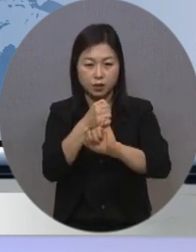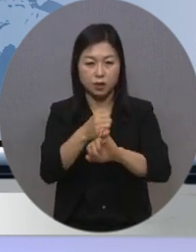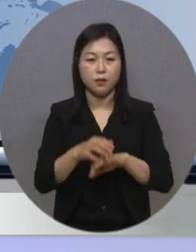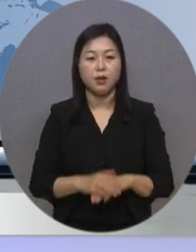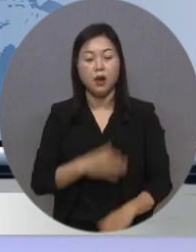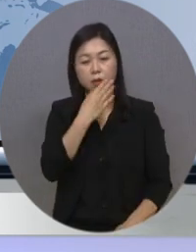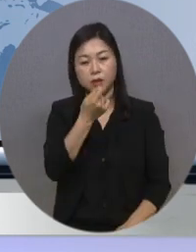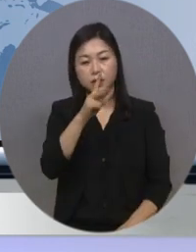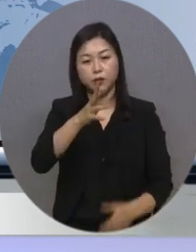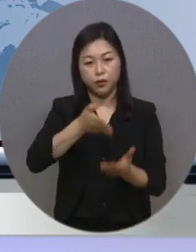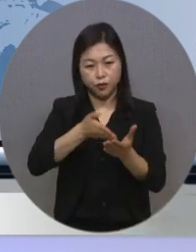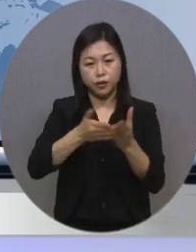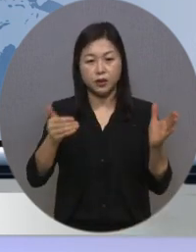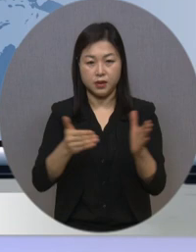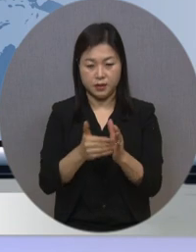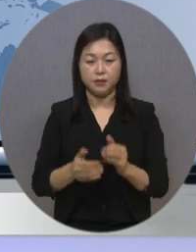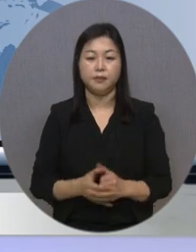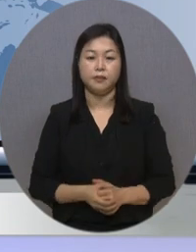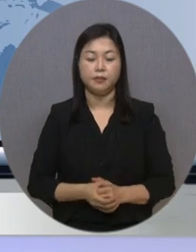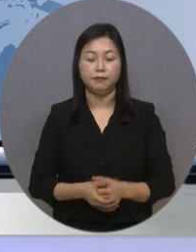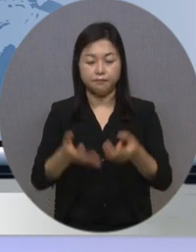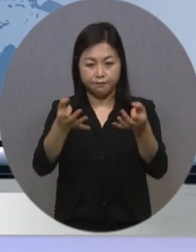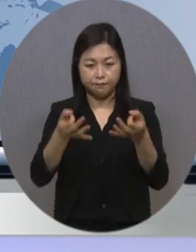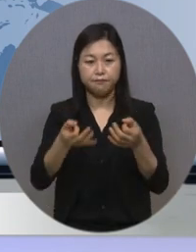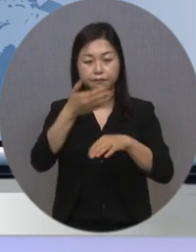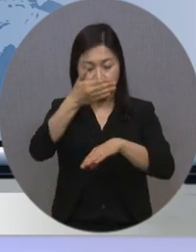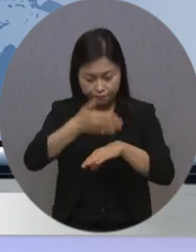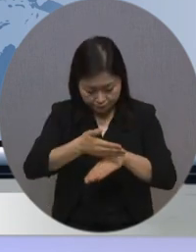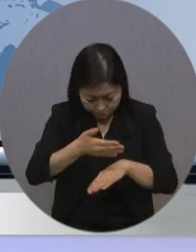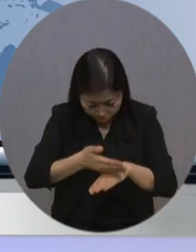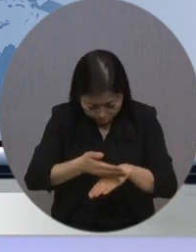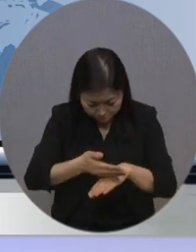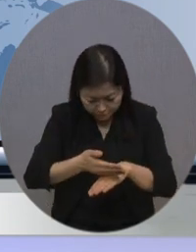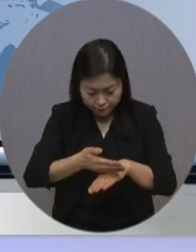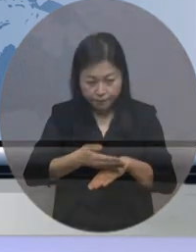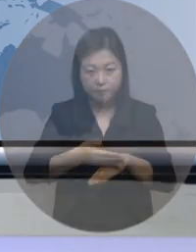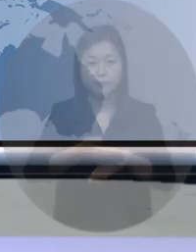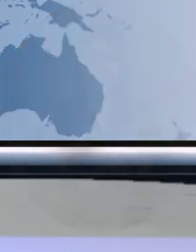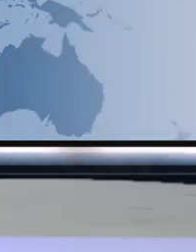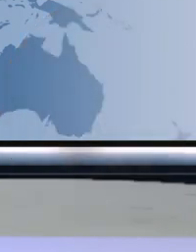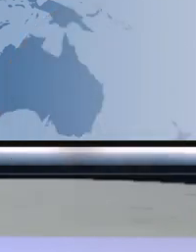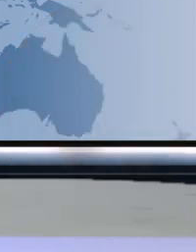이상 복지TV 뉴스 24를 마칩니다. 시청해주신 여러분 고맙습니다.